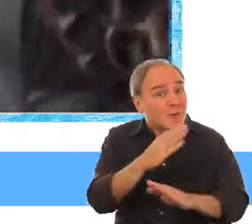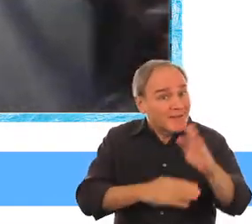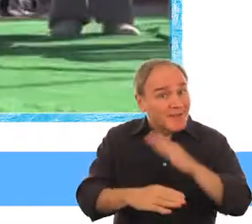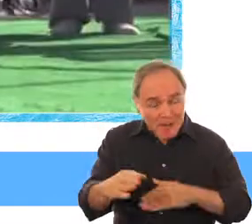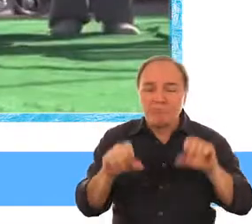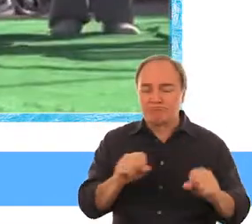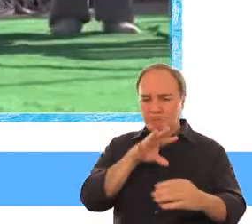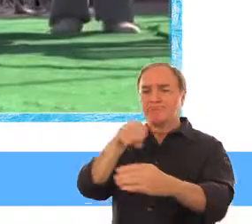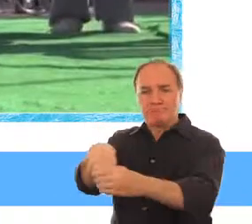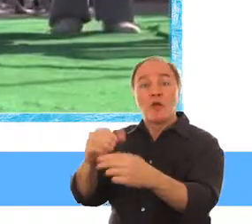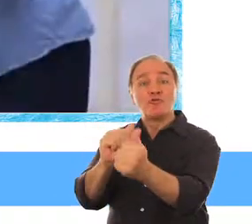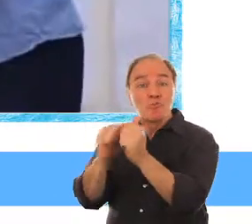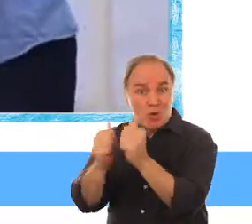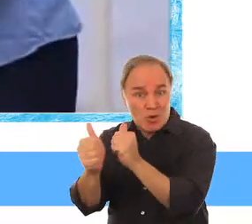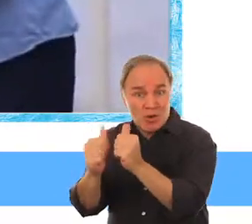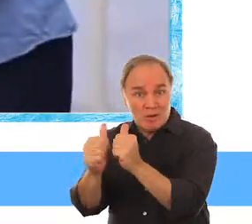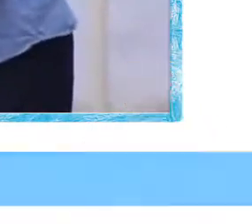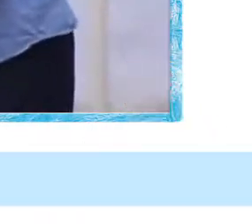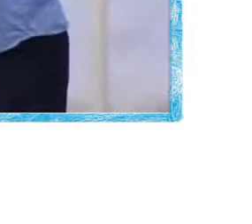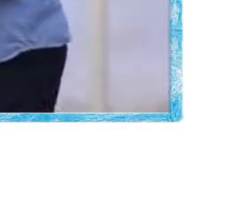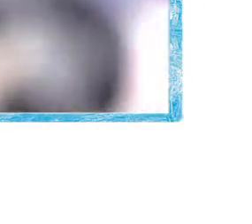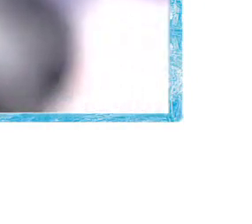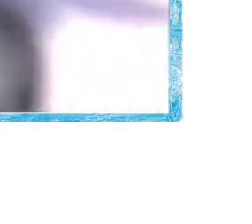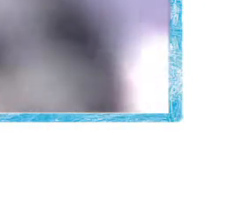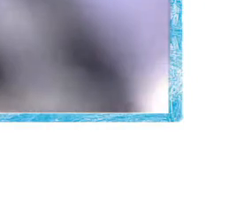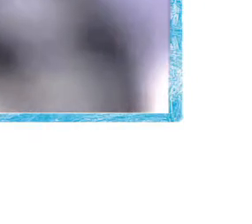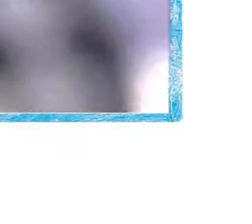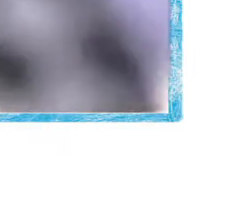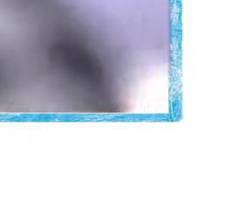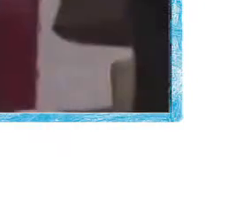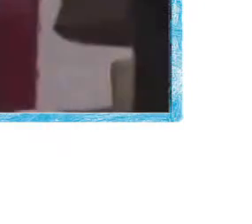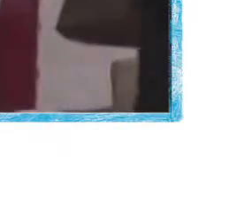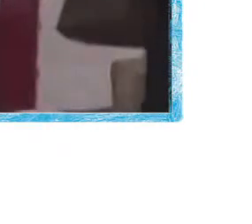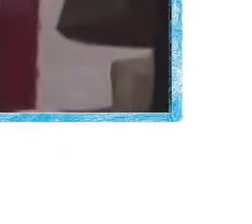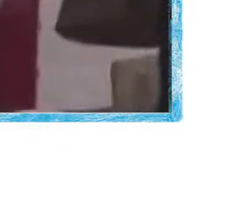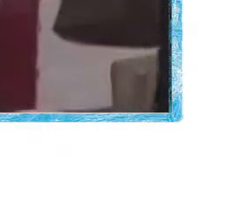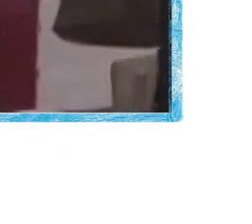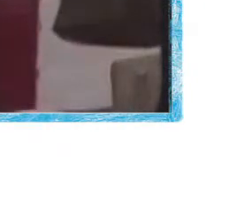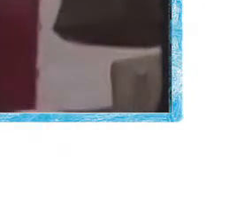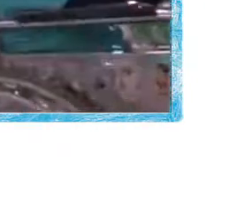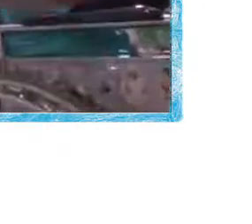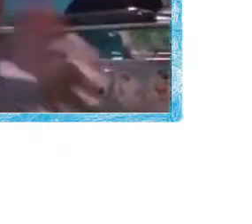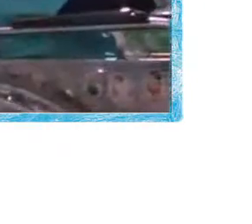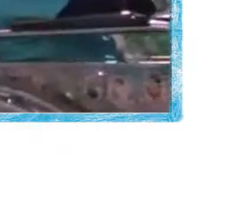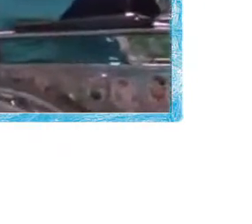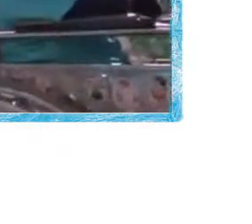Enfants jordaniens handicapés et non handicapés s'amusant à pratiquer un sport tel que le basketball et l'escrime.